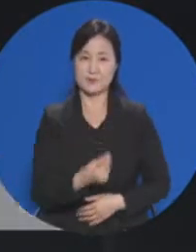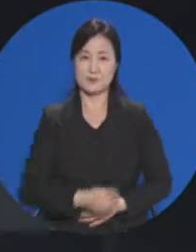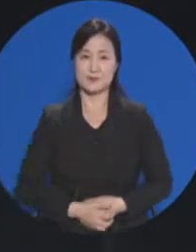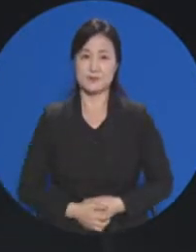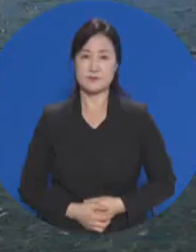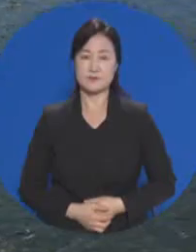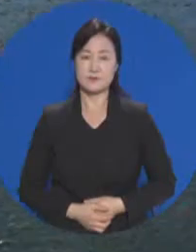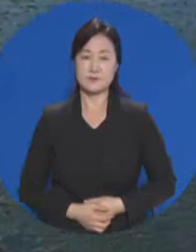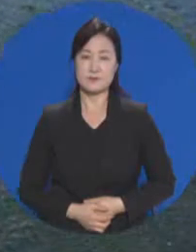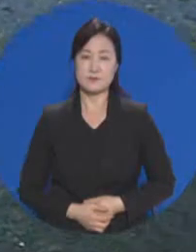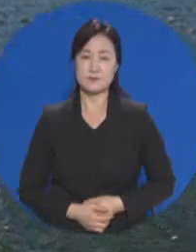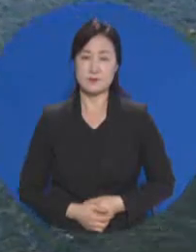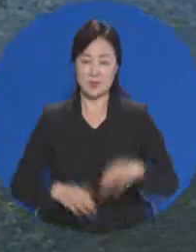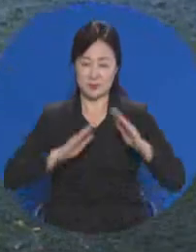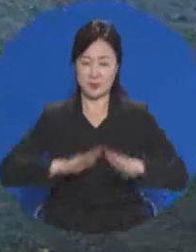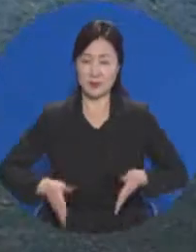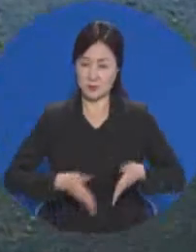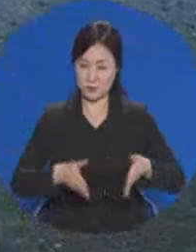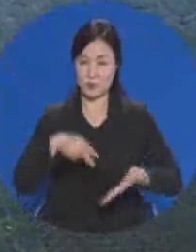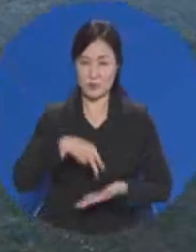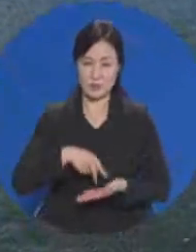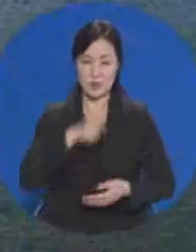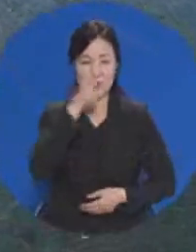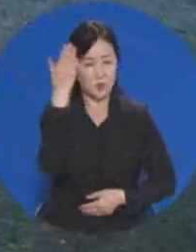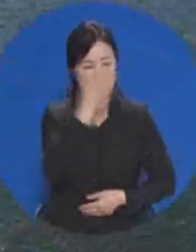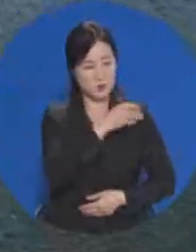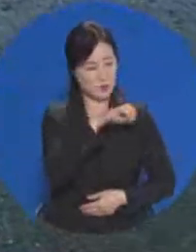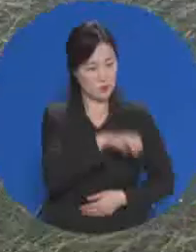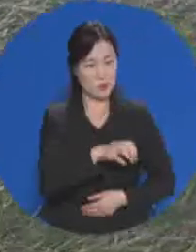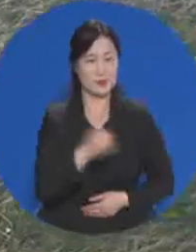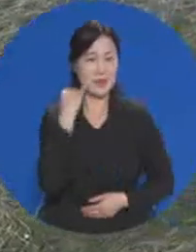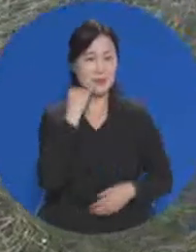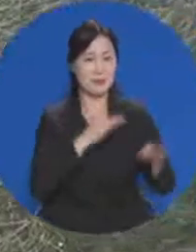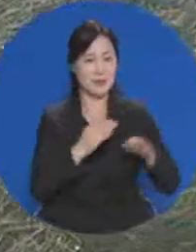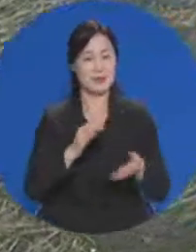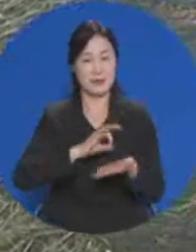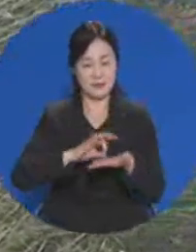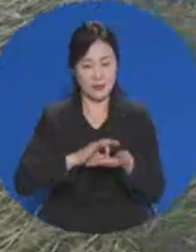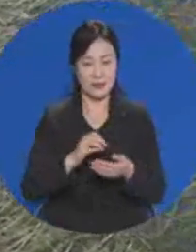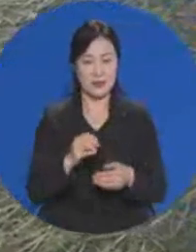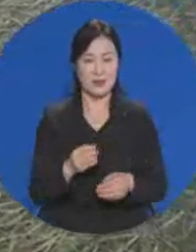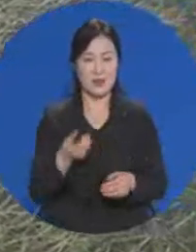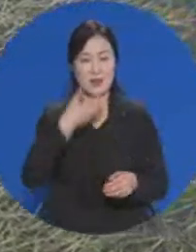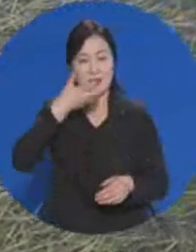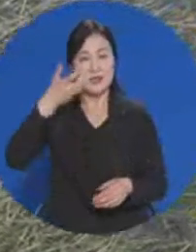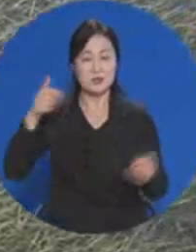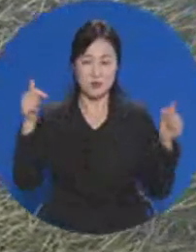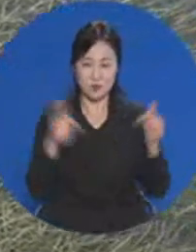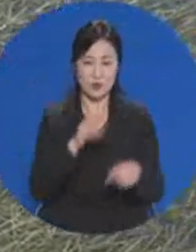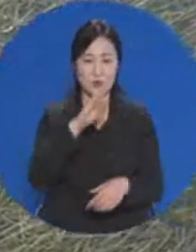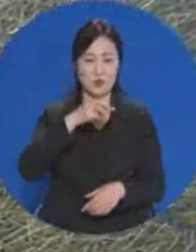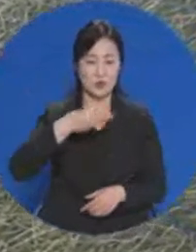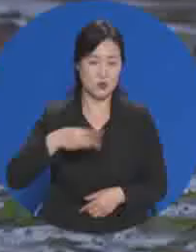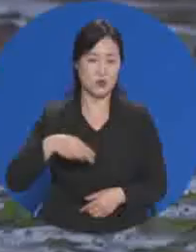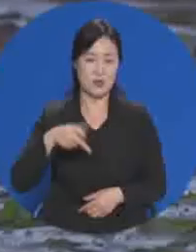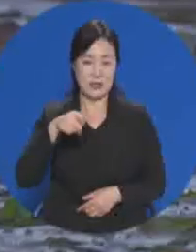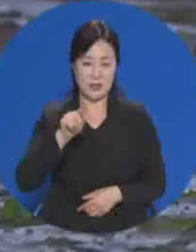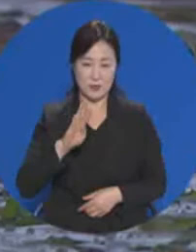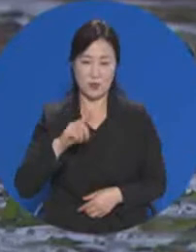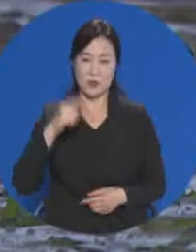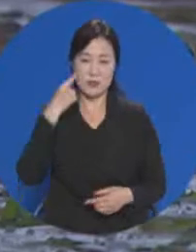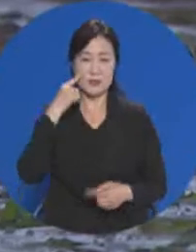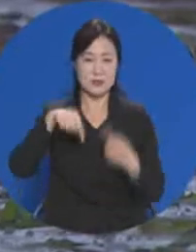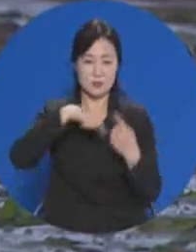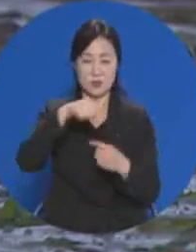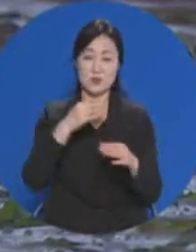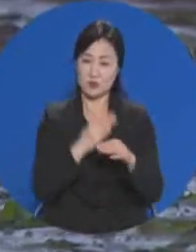있는. 전남도는 여수에서 해조류를 이용한 온실가스 저감 기술, 블루카본 등을 시범적으로 도입하고 있어